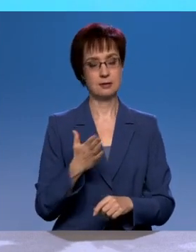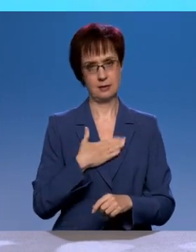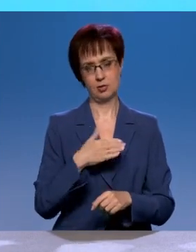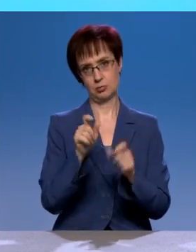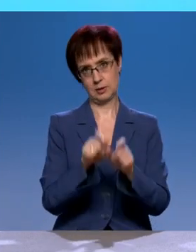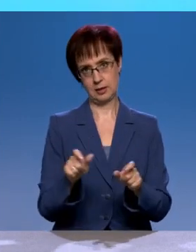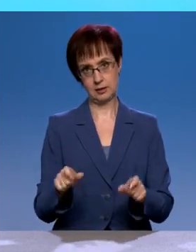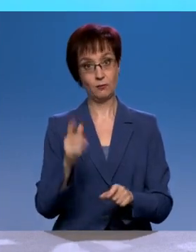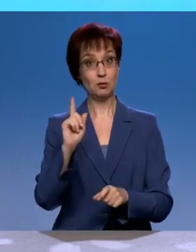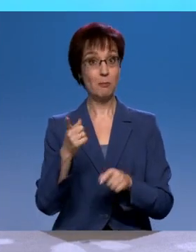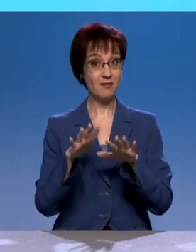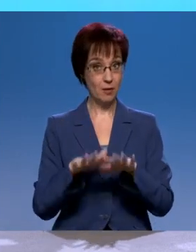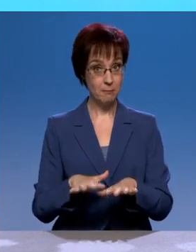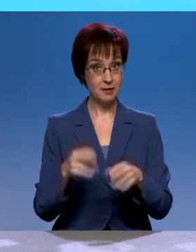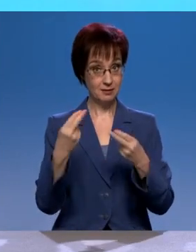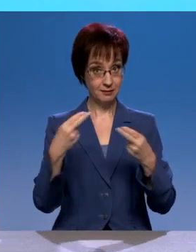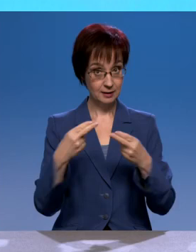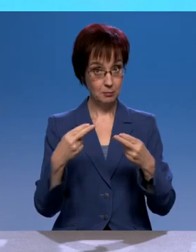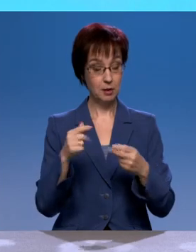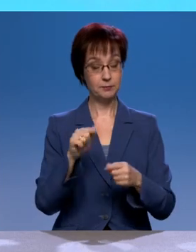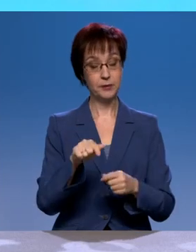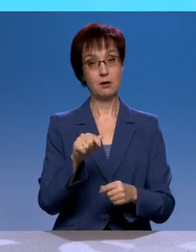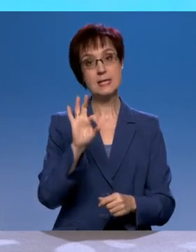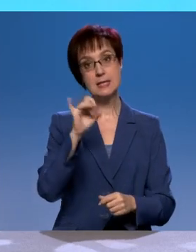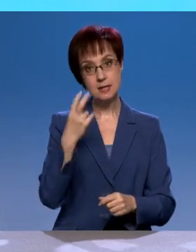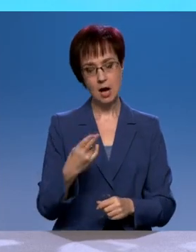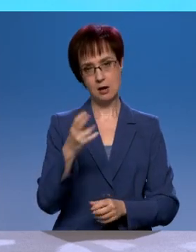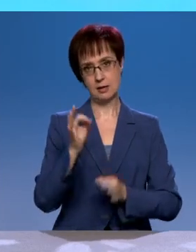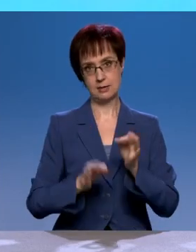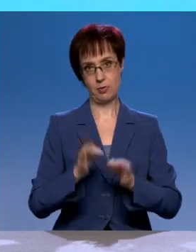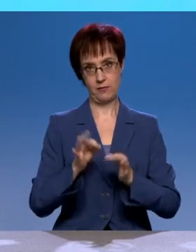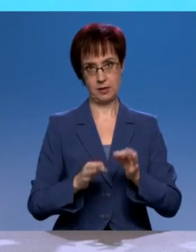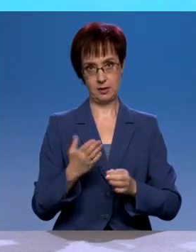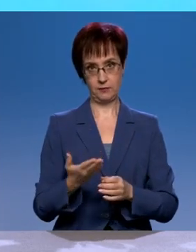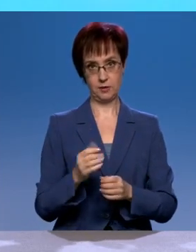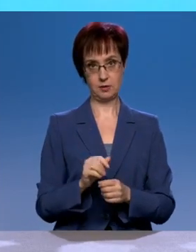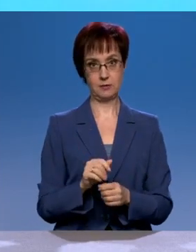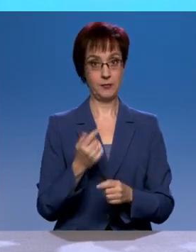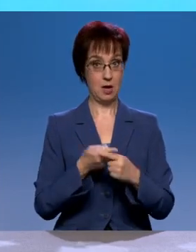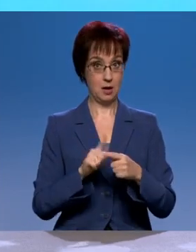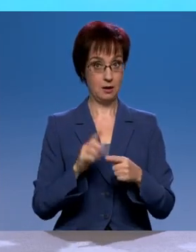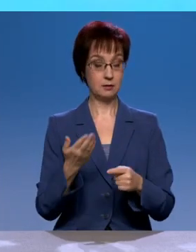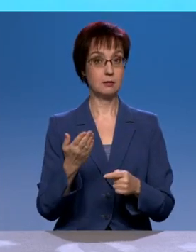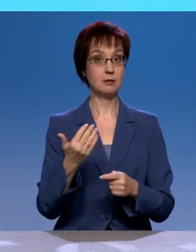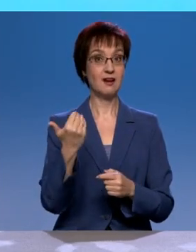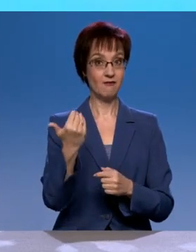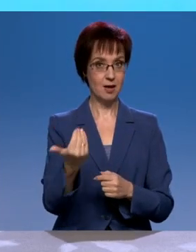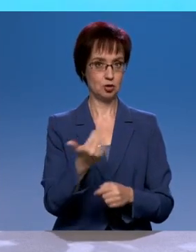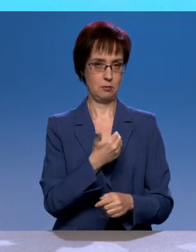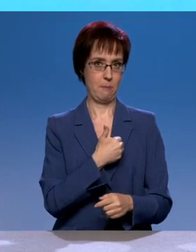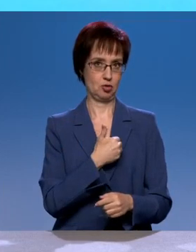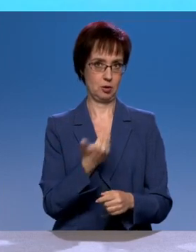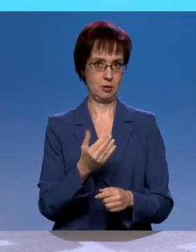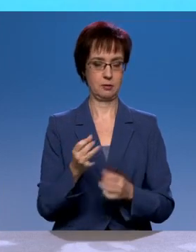социальная справедливость, да, стоит у нас вот в нашем этом, в нашем рейтинге ваших пожеланий. А, опять